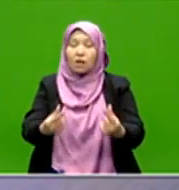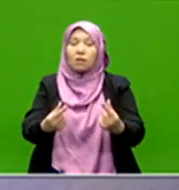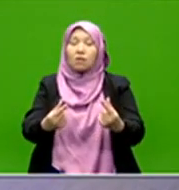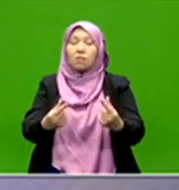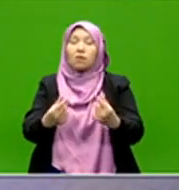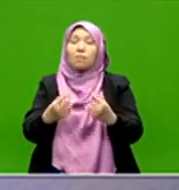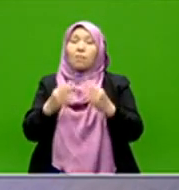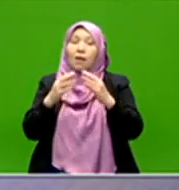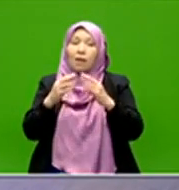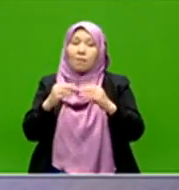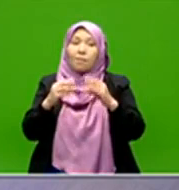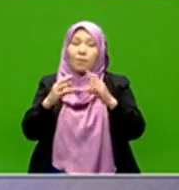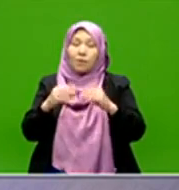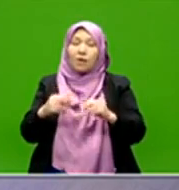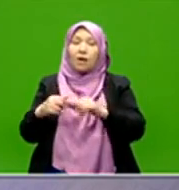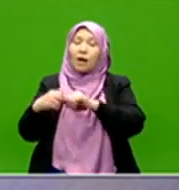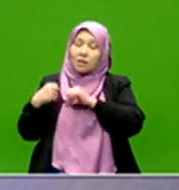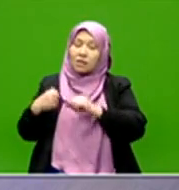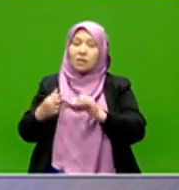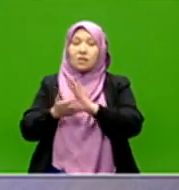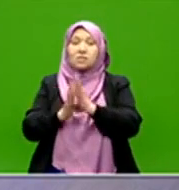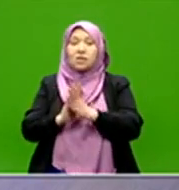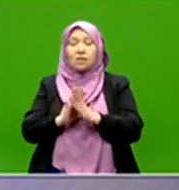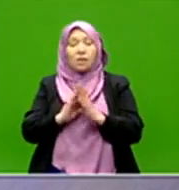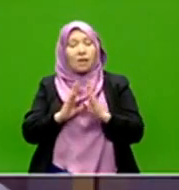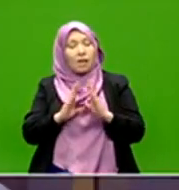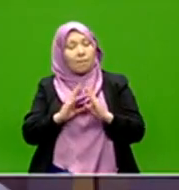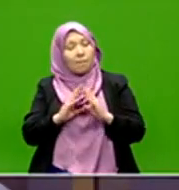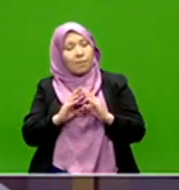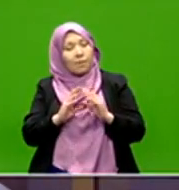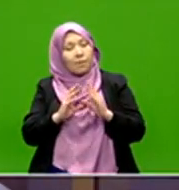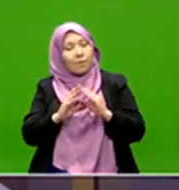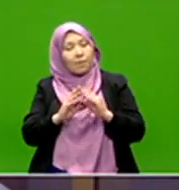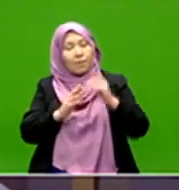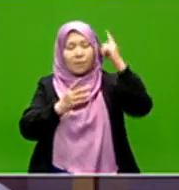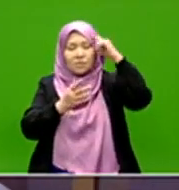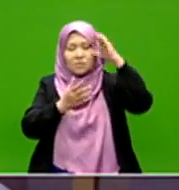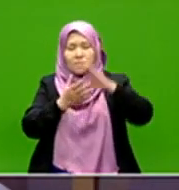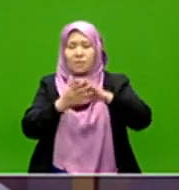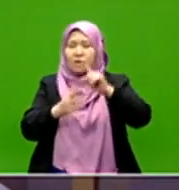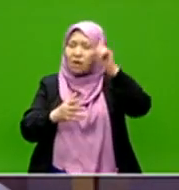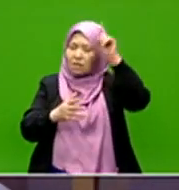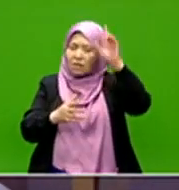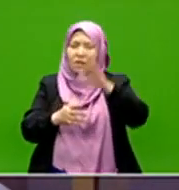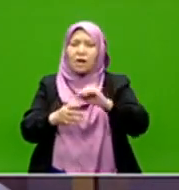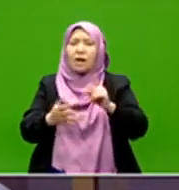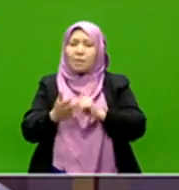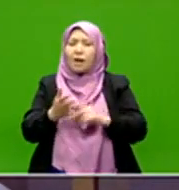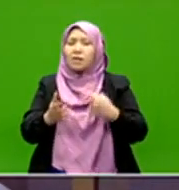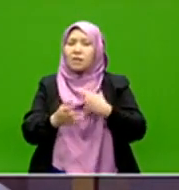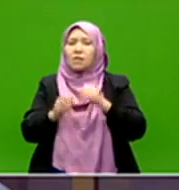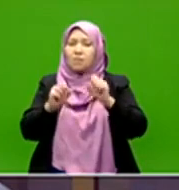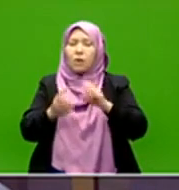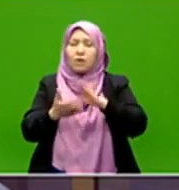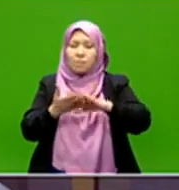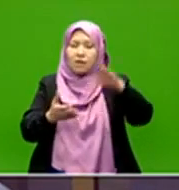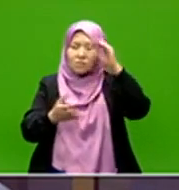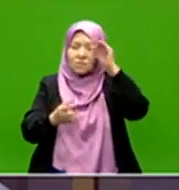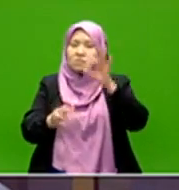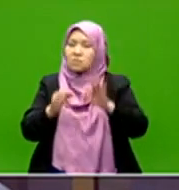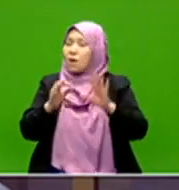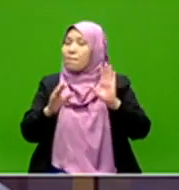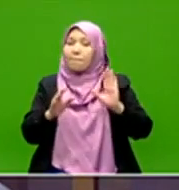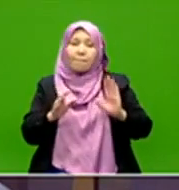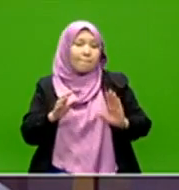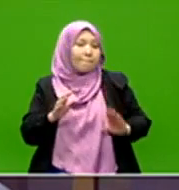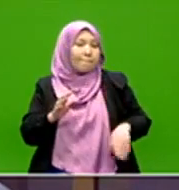hati kita menjadi lembut, Ustaznya, bertakwa. Dan tadilah apa yang kita boleh belajar, kalaupun kita belum lagi,